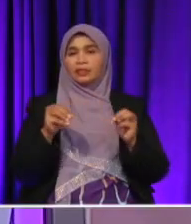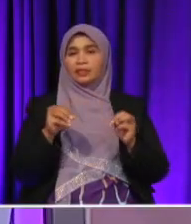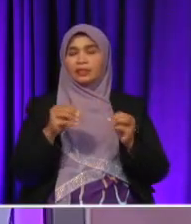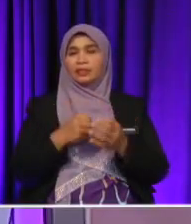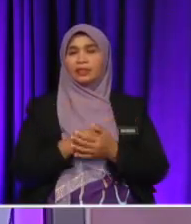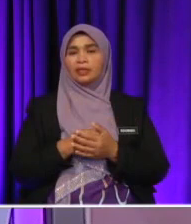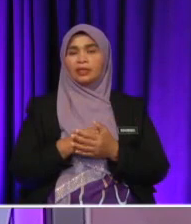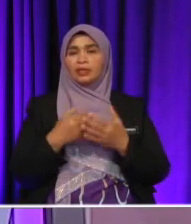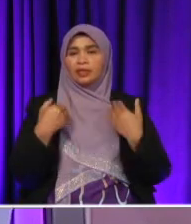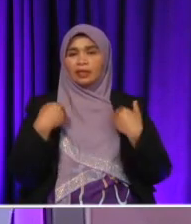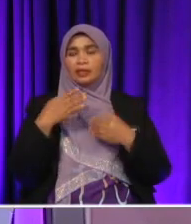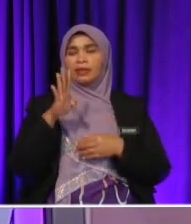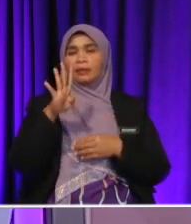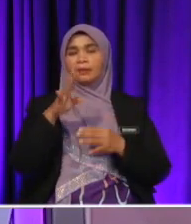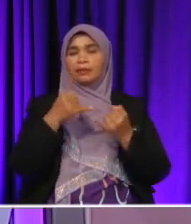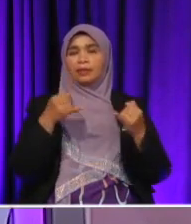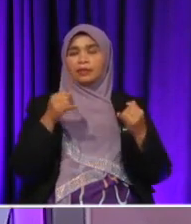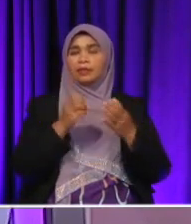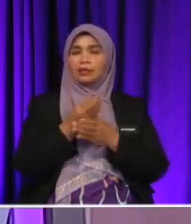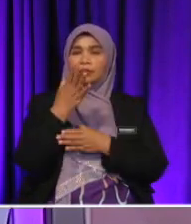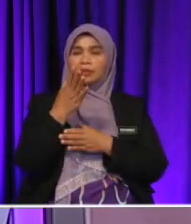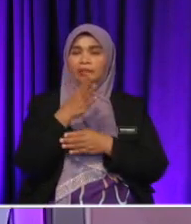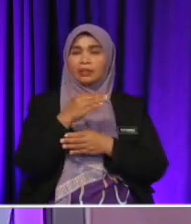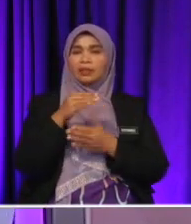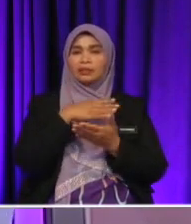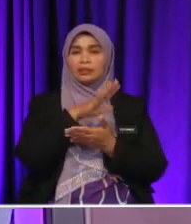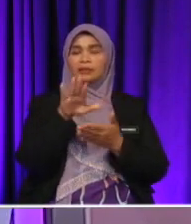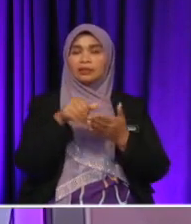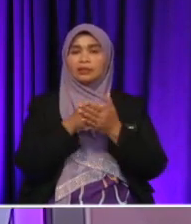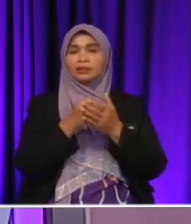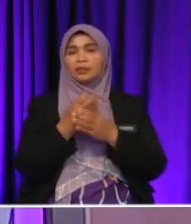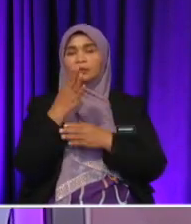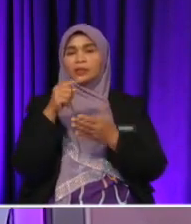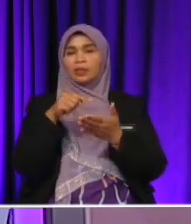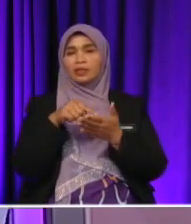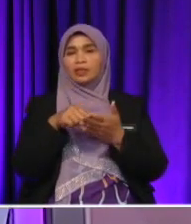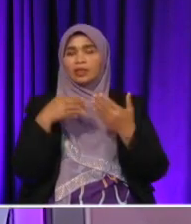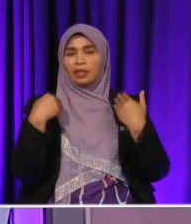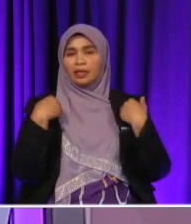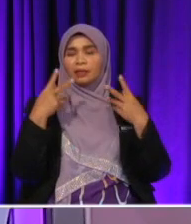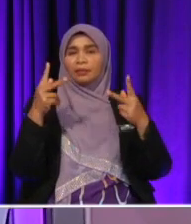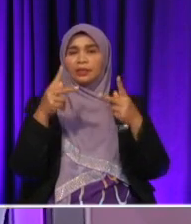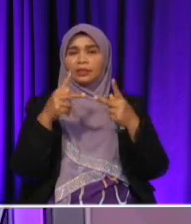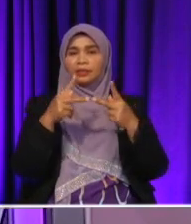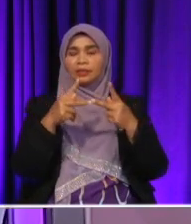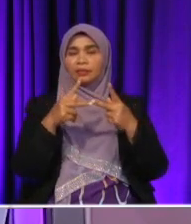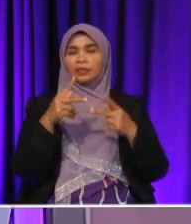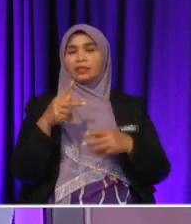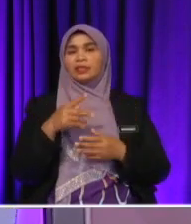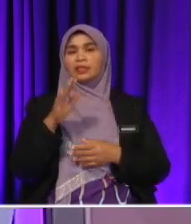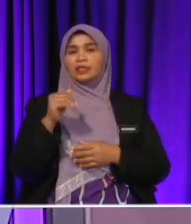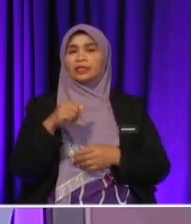Terdapat 4 jenis tumbuhan dan semua tumbuhan ini mempunyai penyesuaian mempunyai ciri-ciri